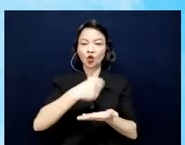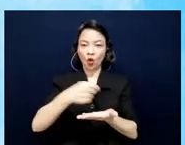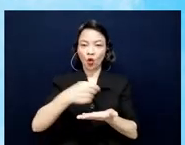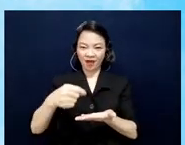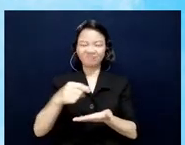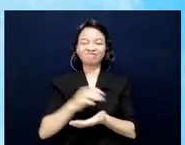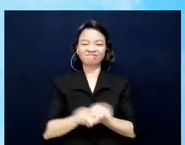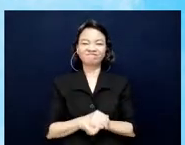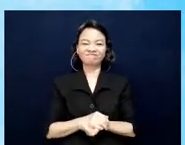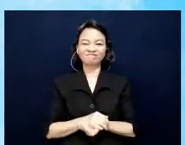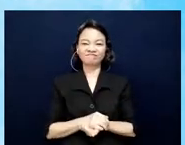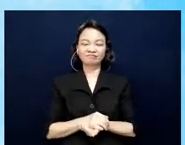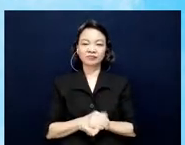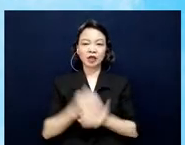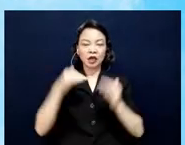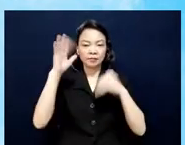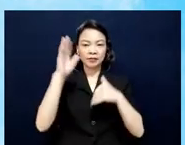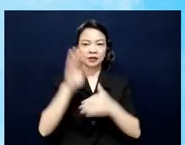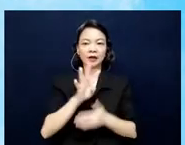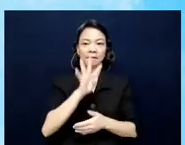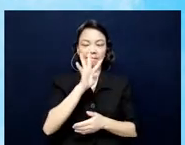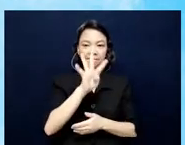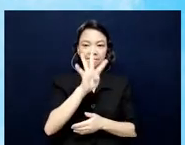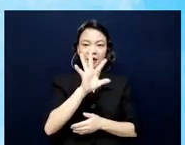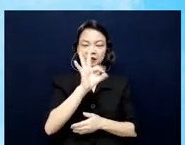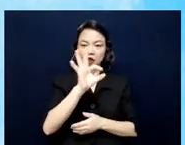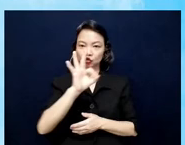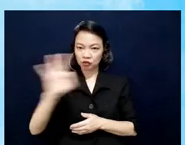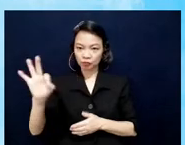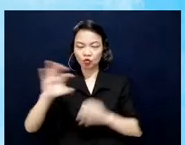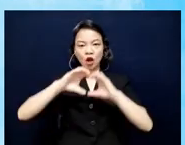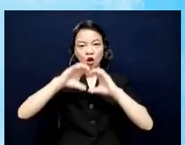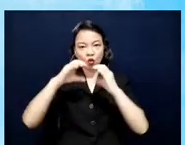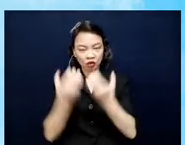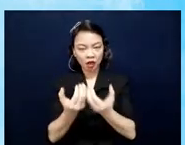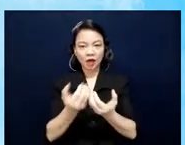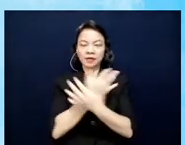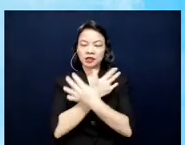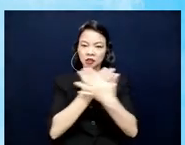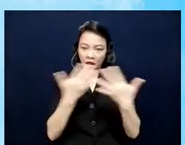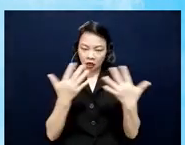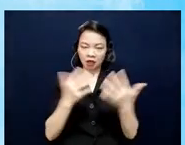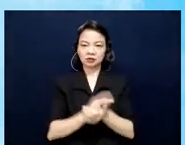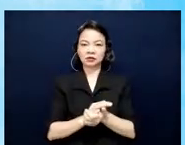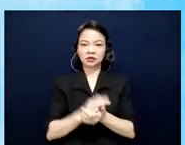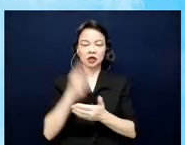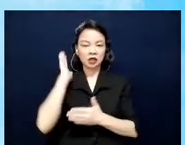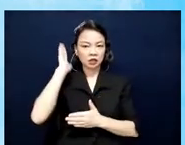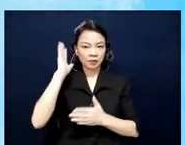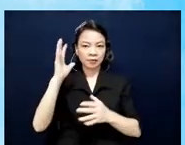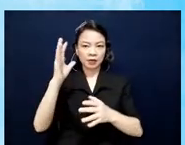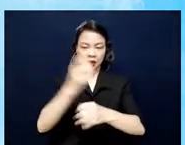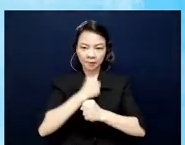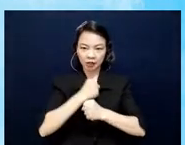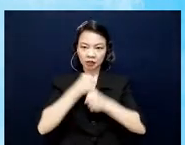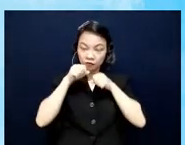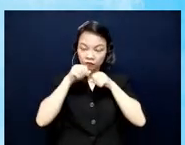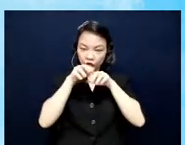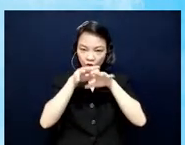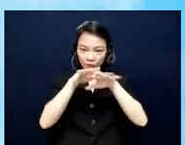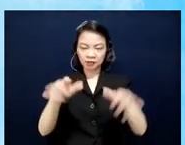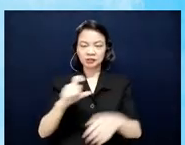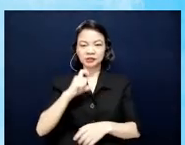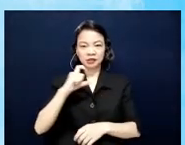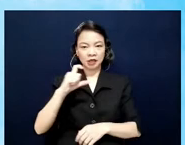selain itu lebih dari 400.000 anggota masyarakat luas telah mendapatkan informasi juga tentang pola hidup